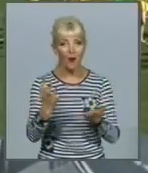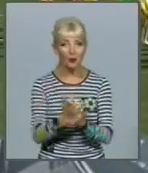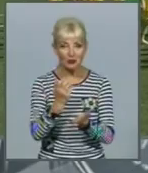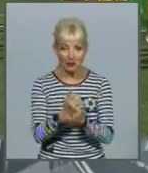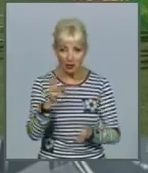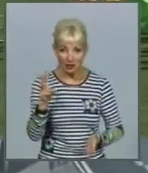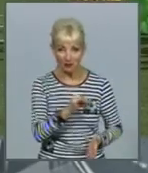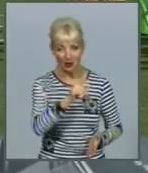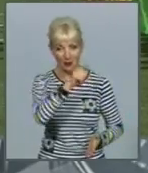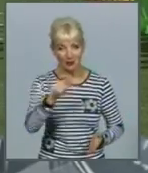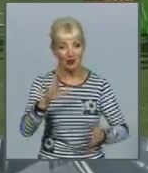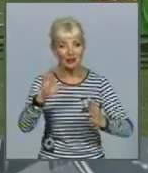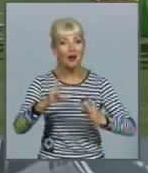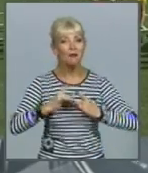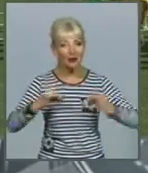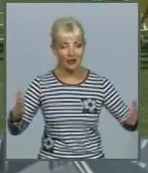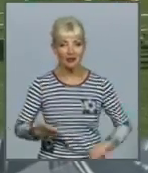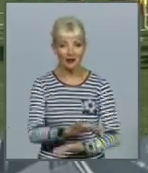праздником вас!